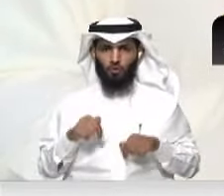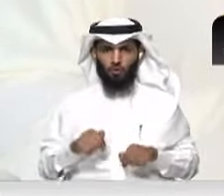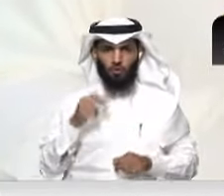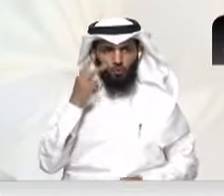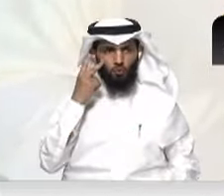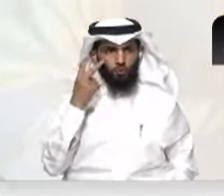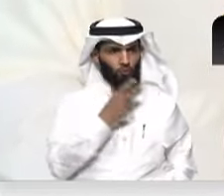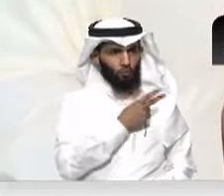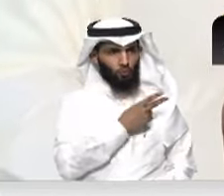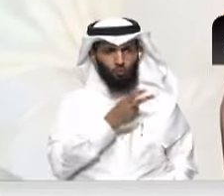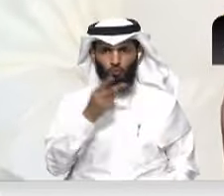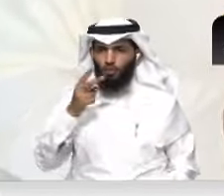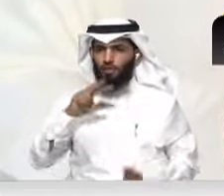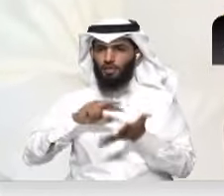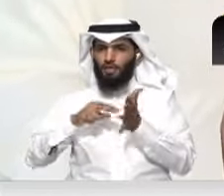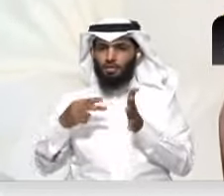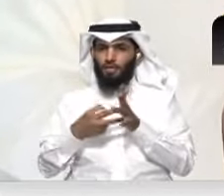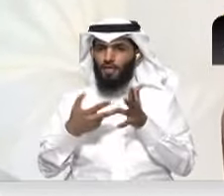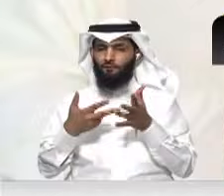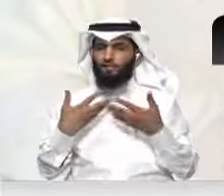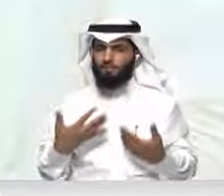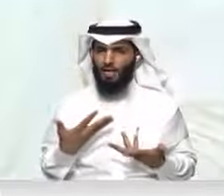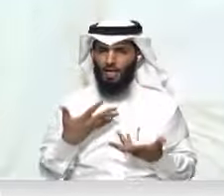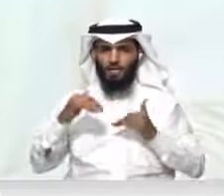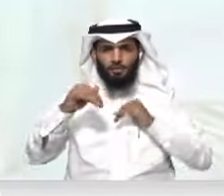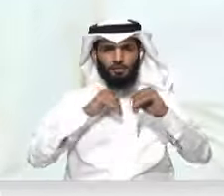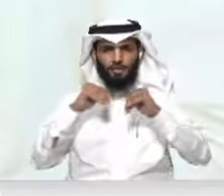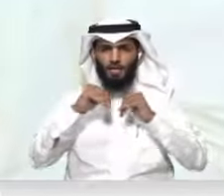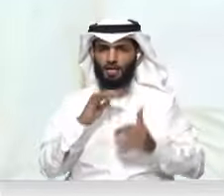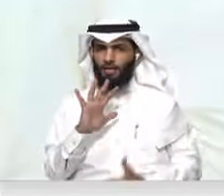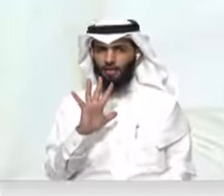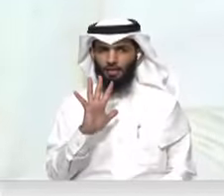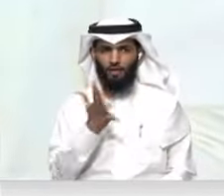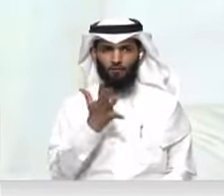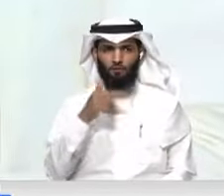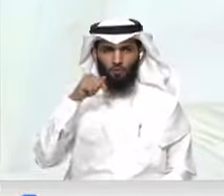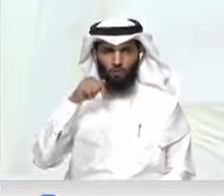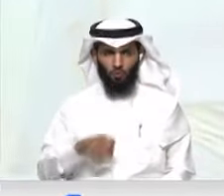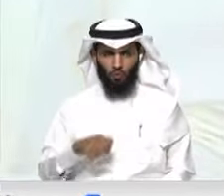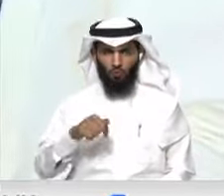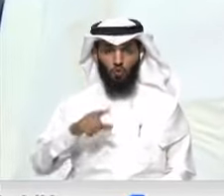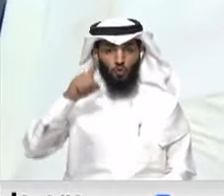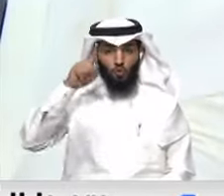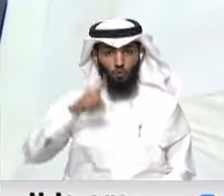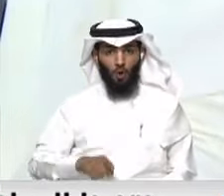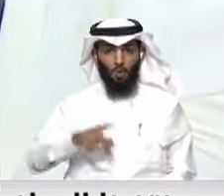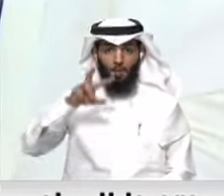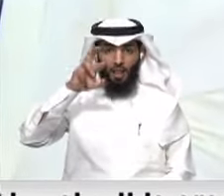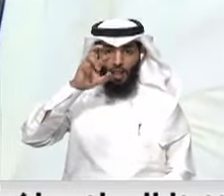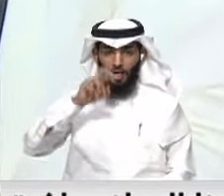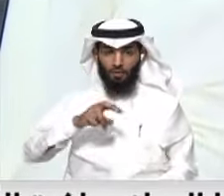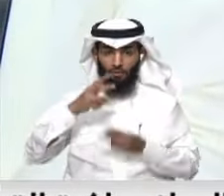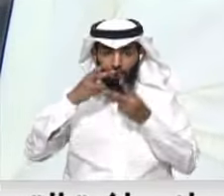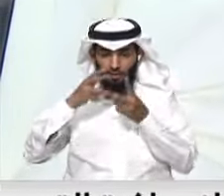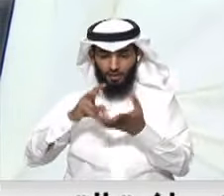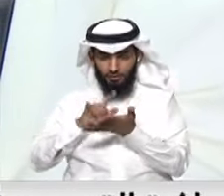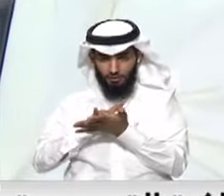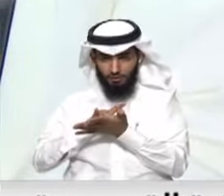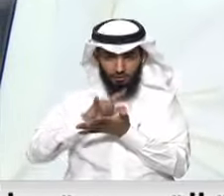هذه التسهيلات والرحلات التي انطلقت في هذا اليوم وهو يوم الأحد المتجه إلى المملكة العربية